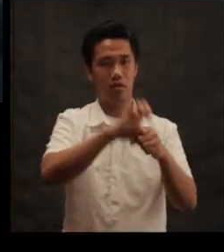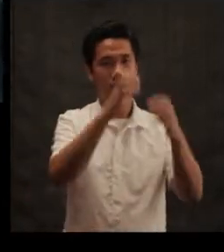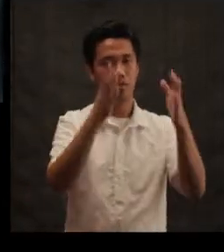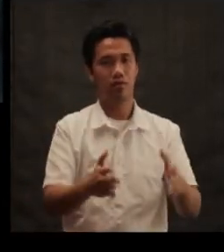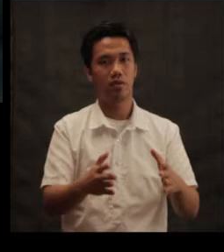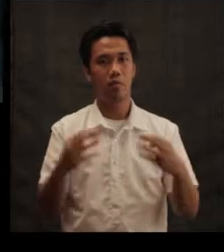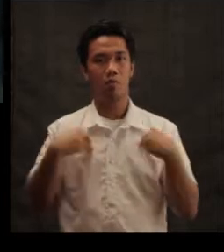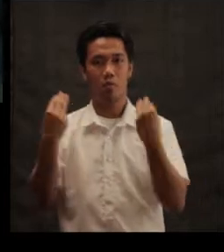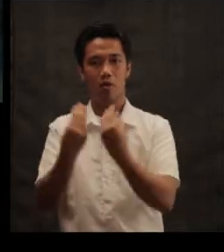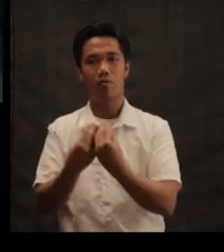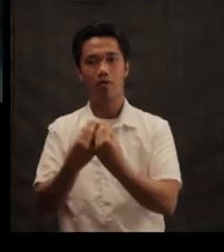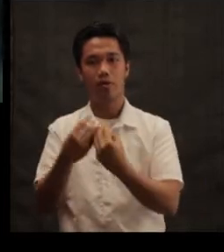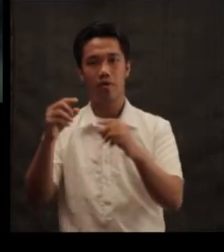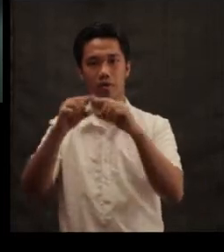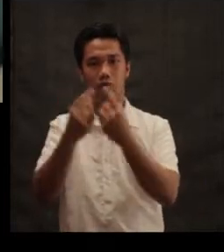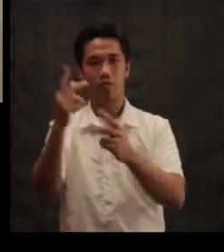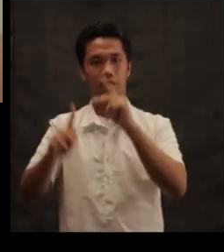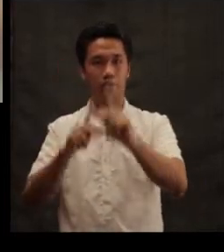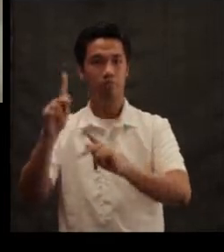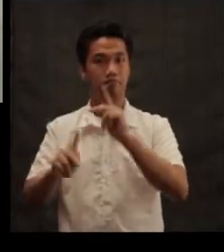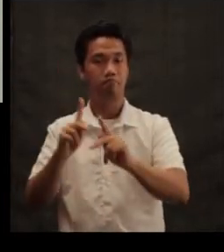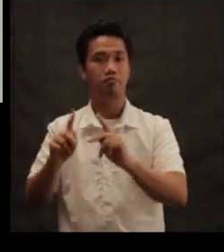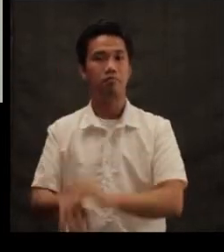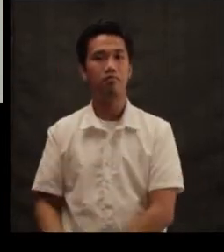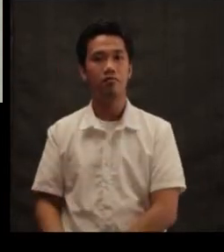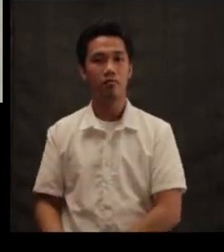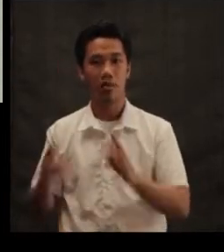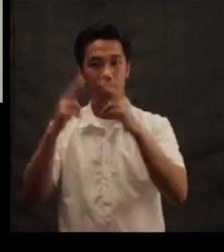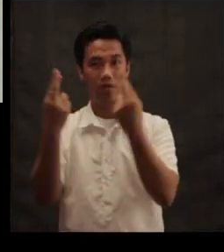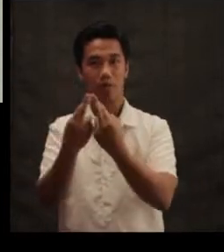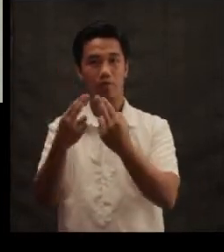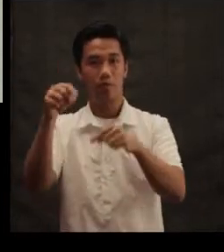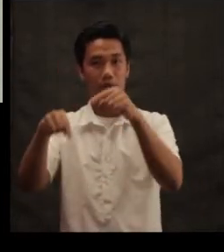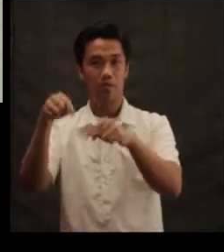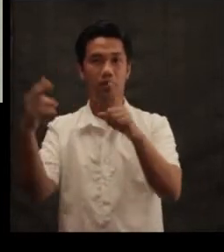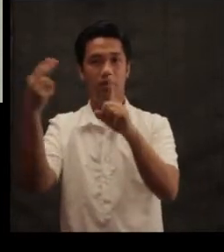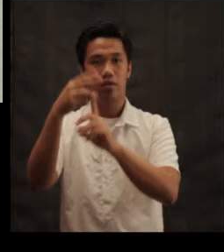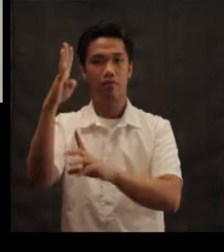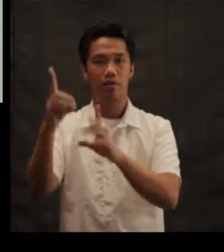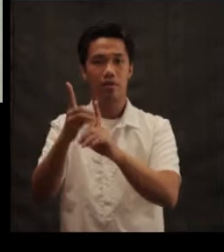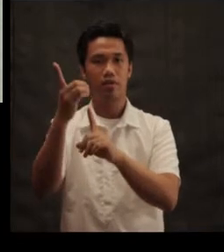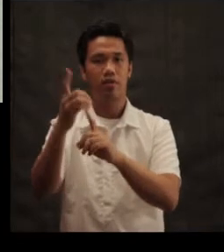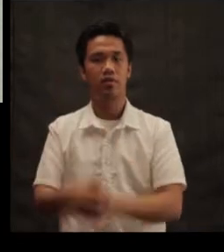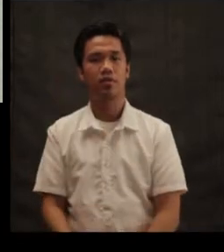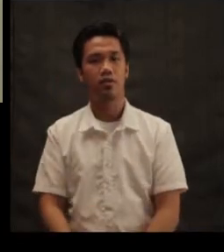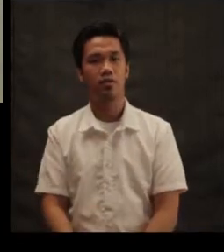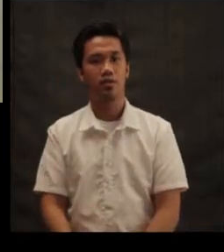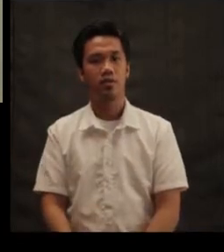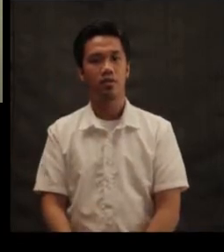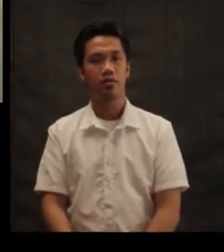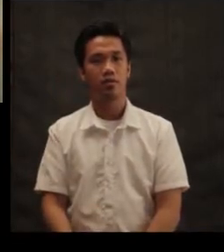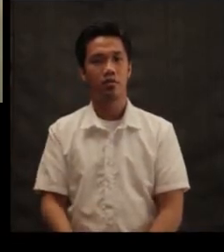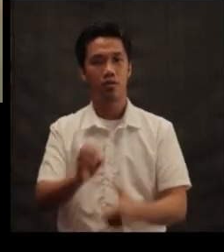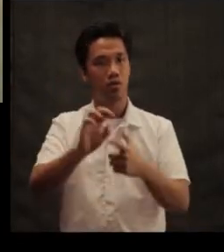ay ang election officer, miyembro ng isang accredited citizens arm, kamag-anak ng PWD hanggang sa ika-4 na antas,